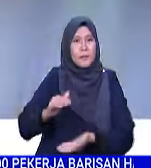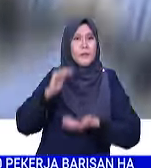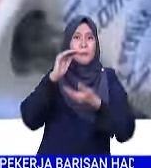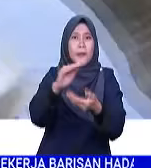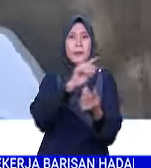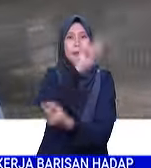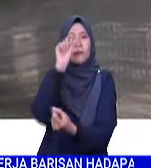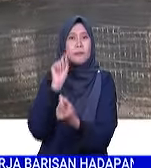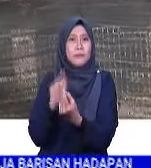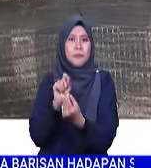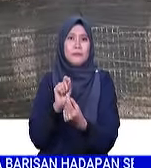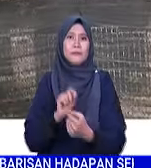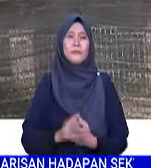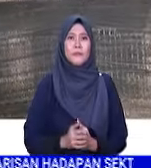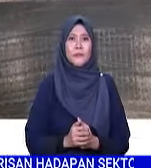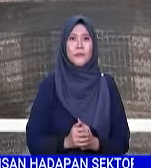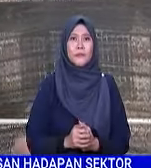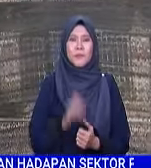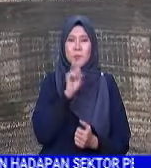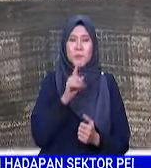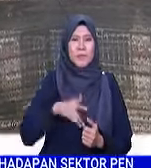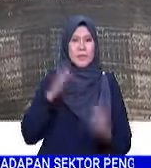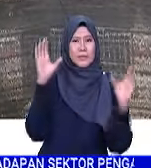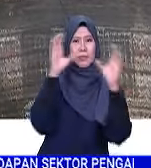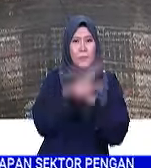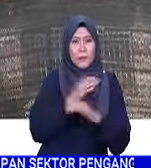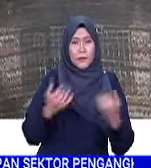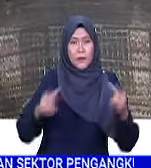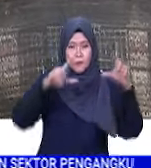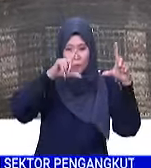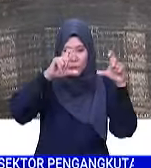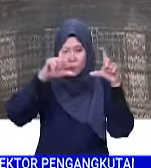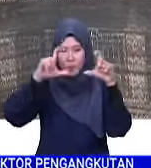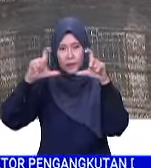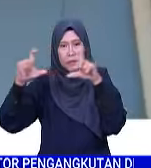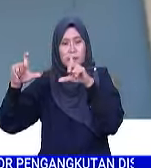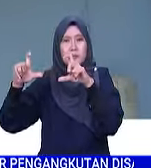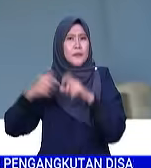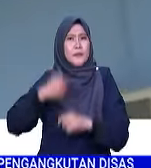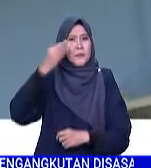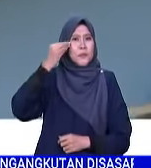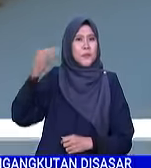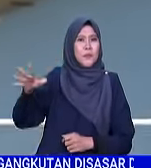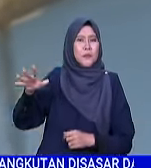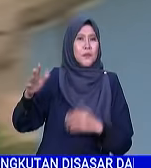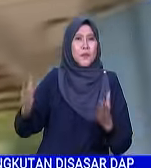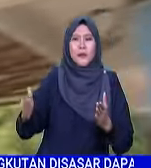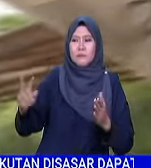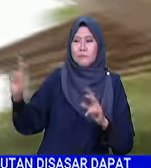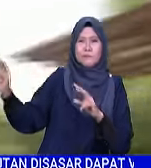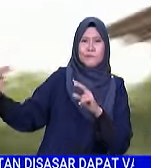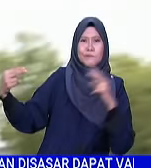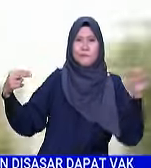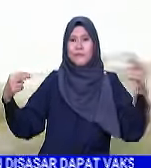tepat. Saya rasa memang mencabar. Saya ambil gambar, fokus untuk ambil gambar. Saya tak peduli apa sekeliling saya.